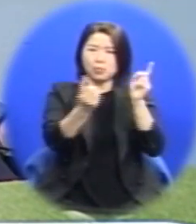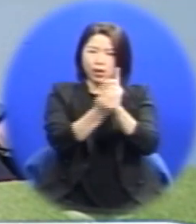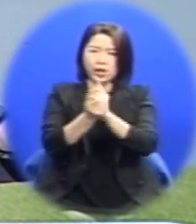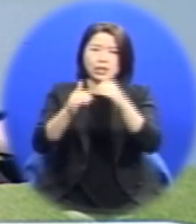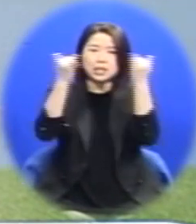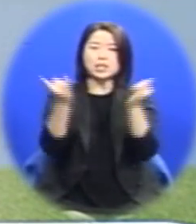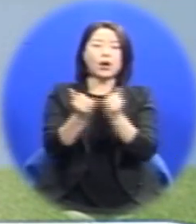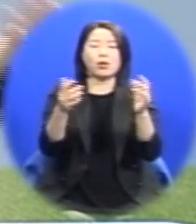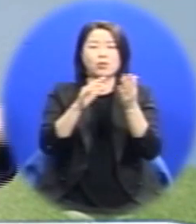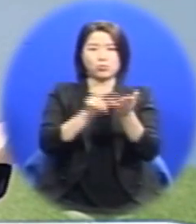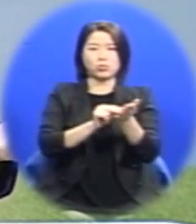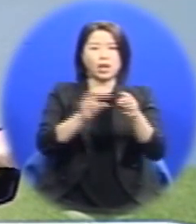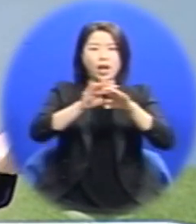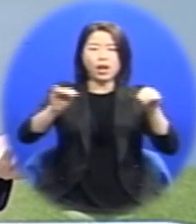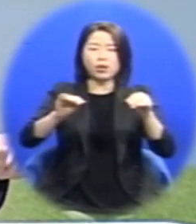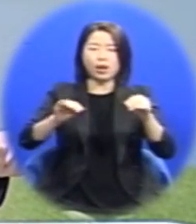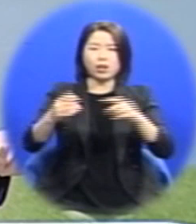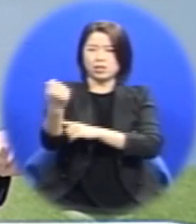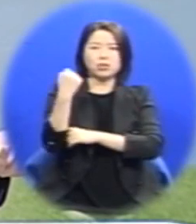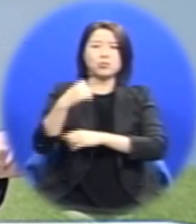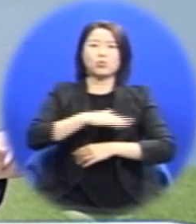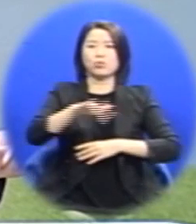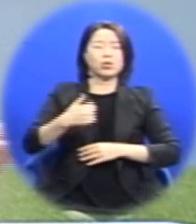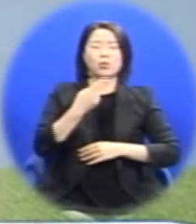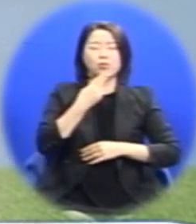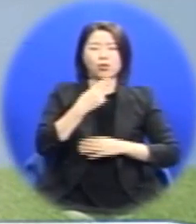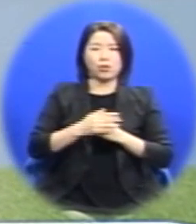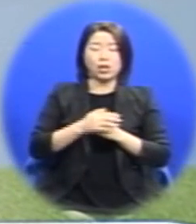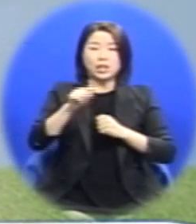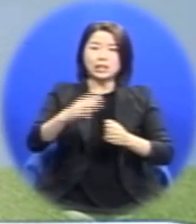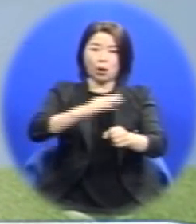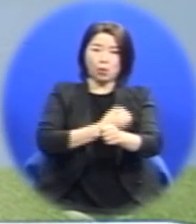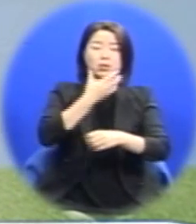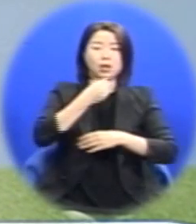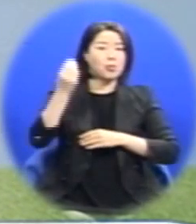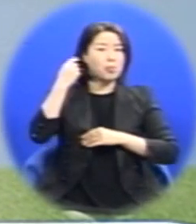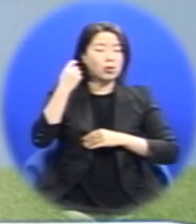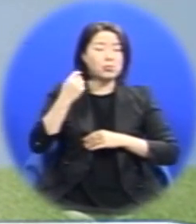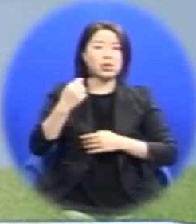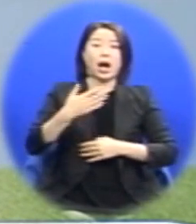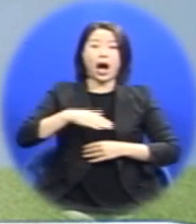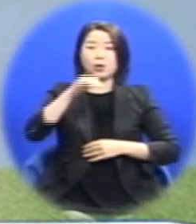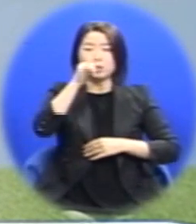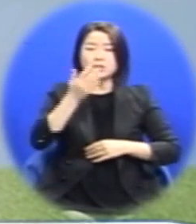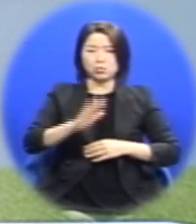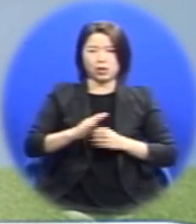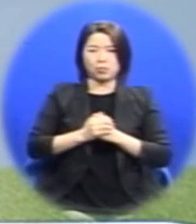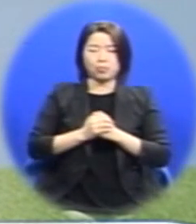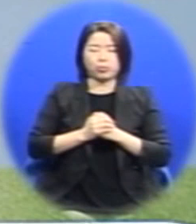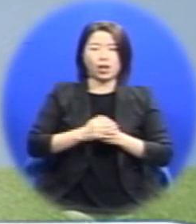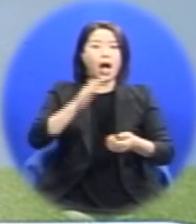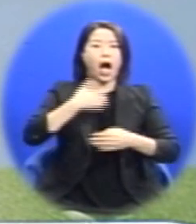문제들 풀어낼 능력이 우리에게 없어요. 이 엄청난 복음을 알고 있는데도. 이유는 아는